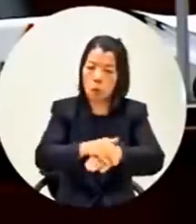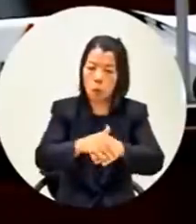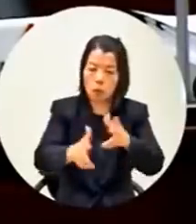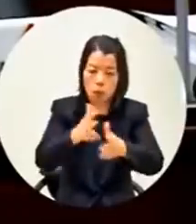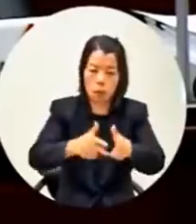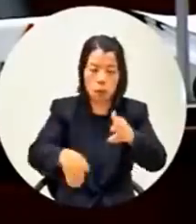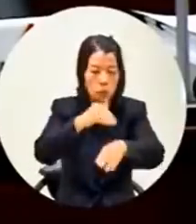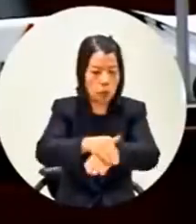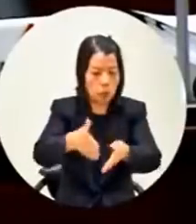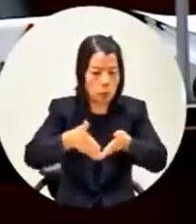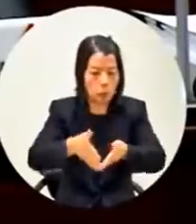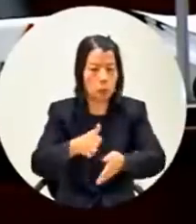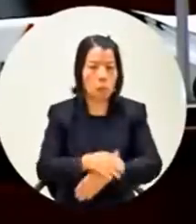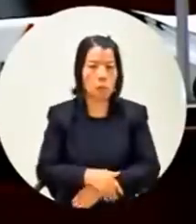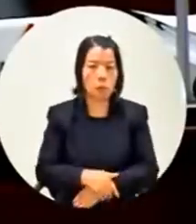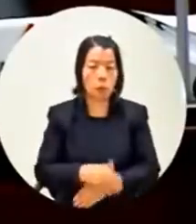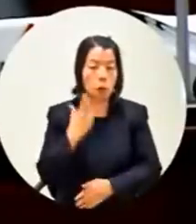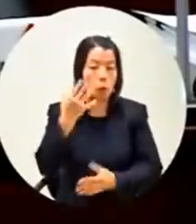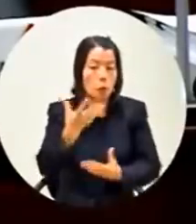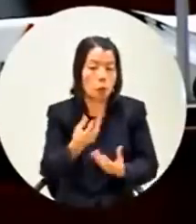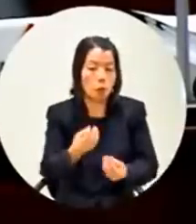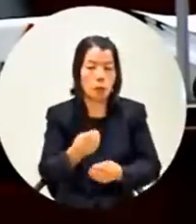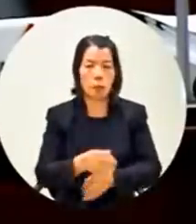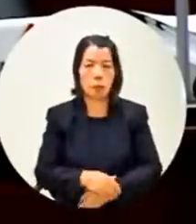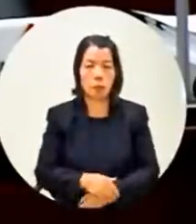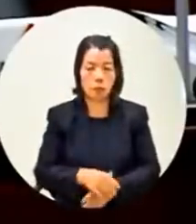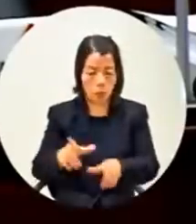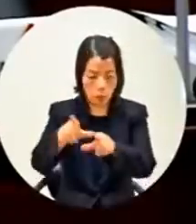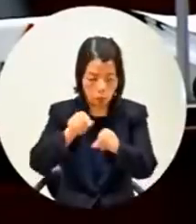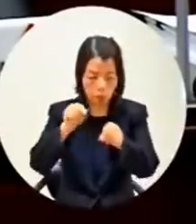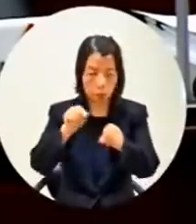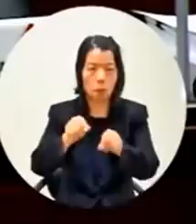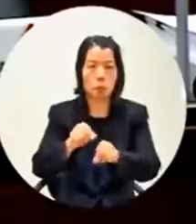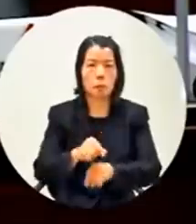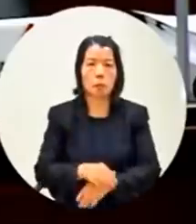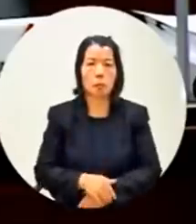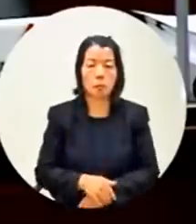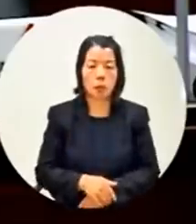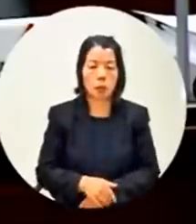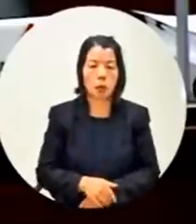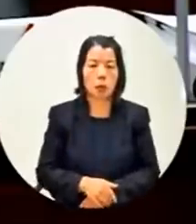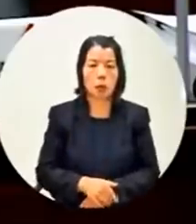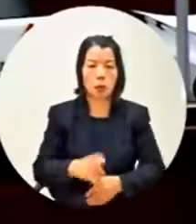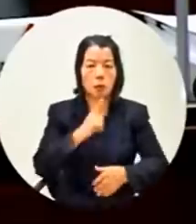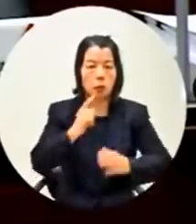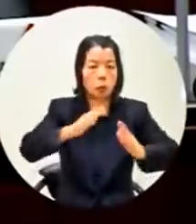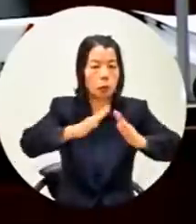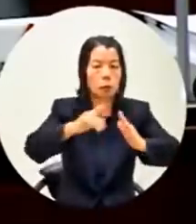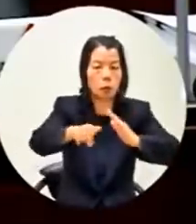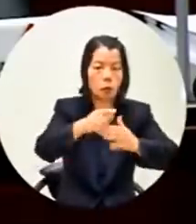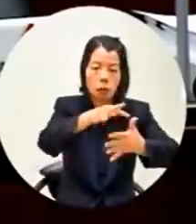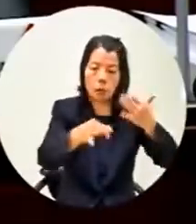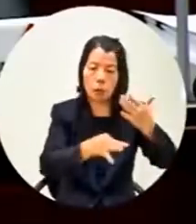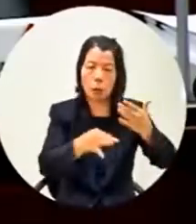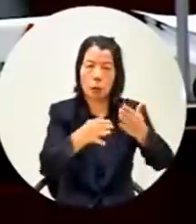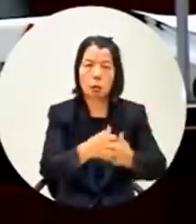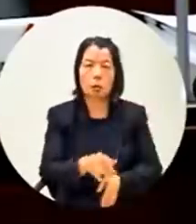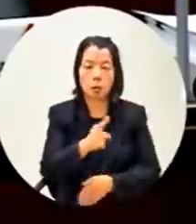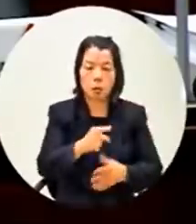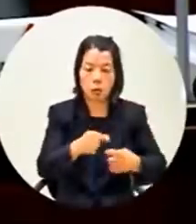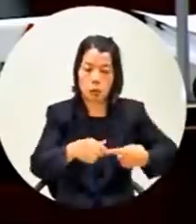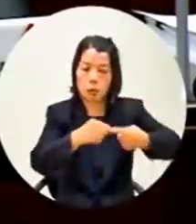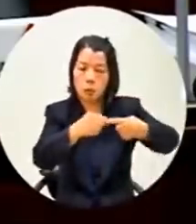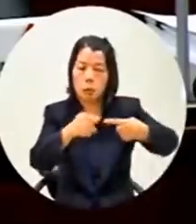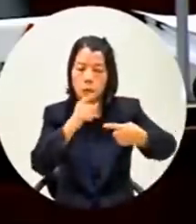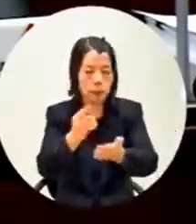有，市长你看清楚，根据附加条款第13条第一项规定，